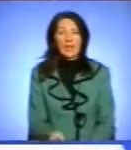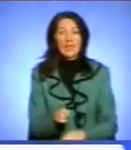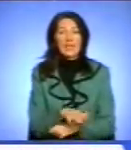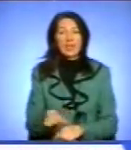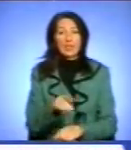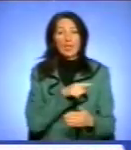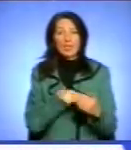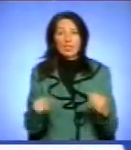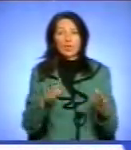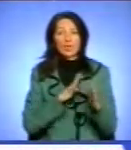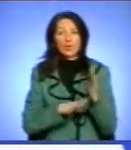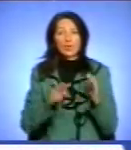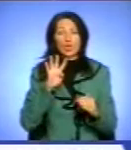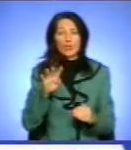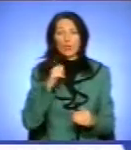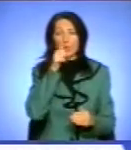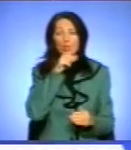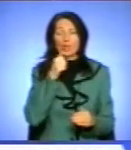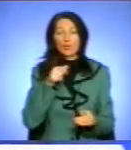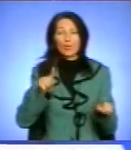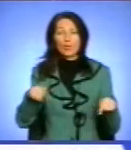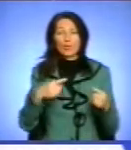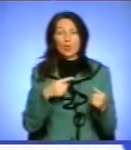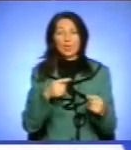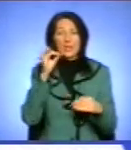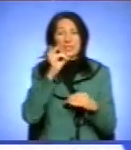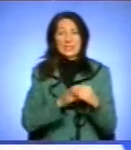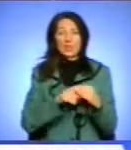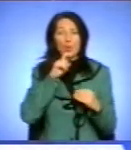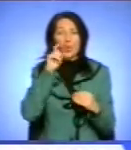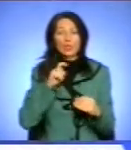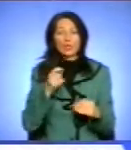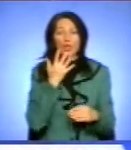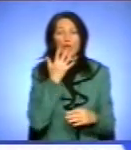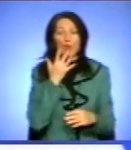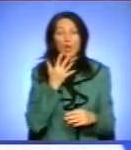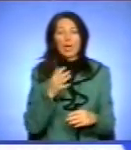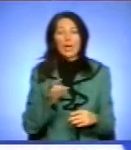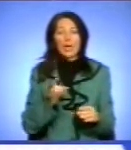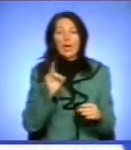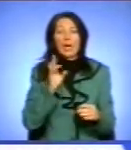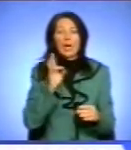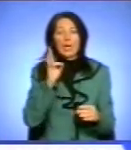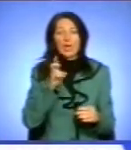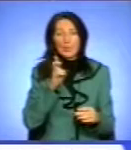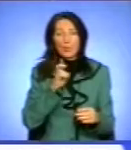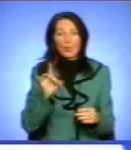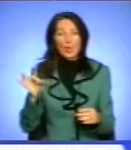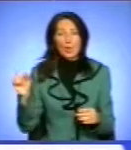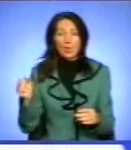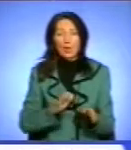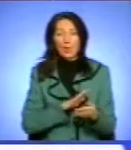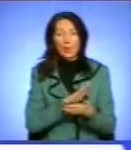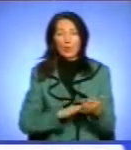Тернопільщина відзначає 94-ту річницю створення Західноукраїнської Народної Республіки. Протягом двох днів відбудеться